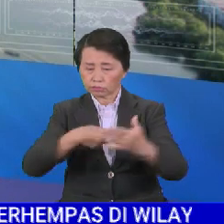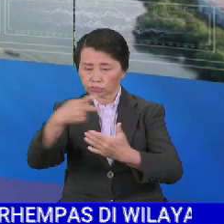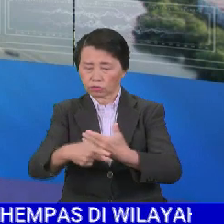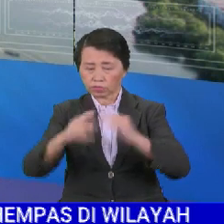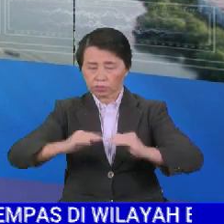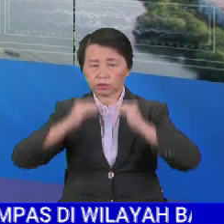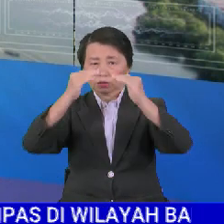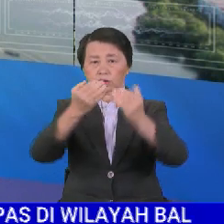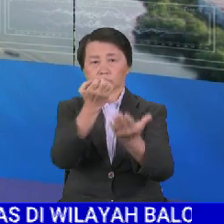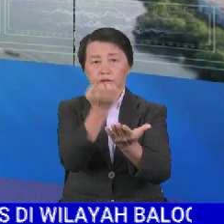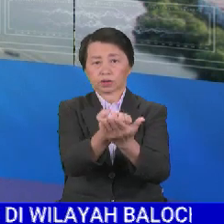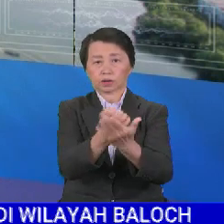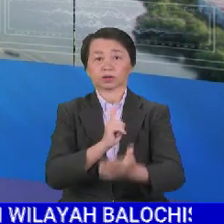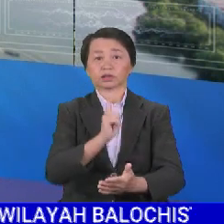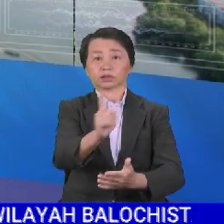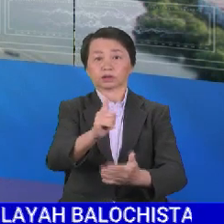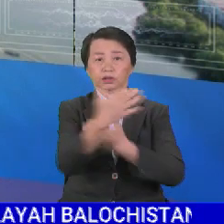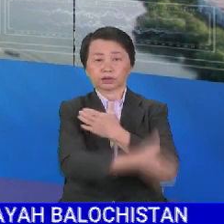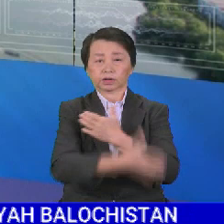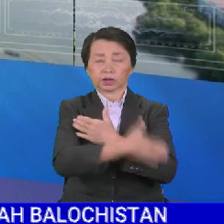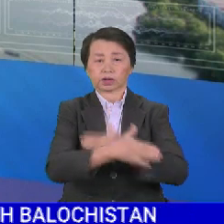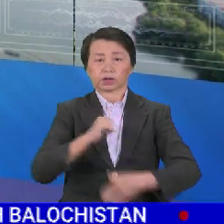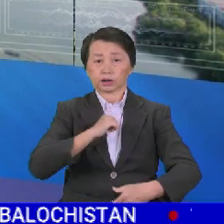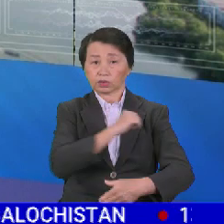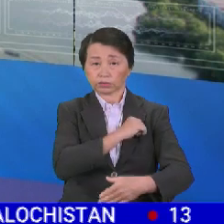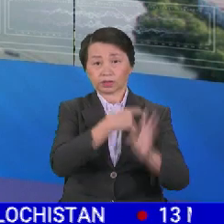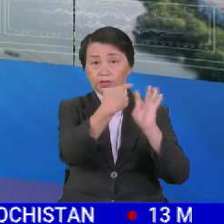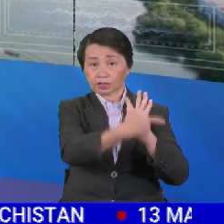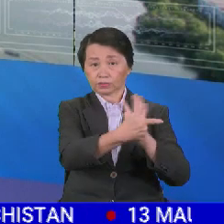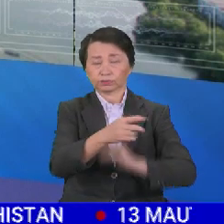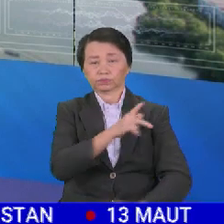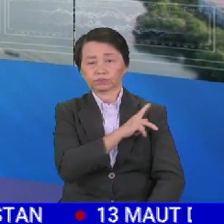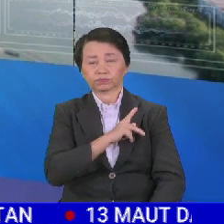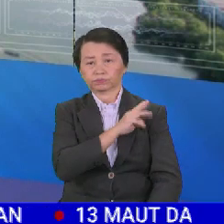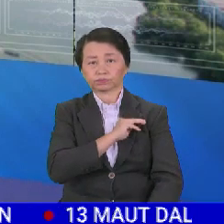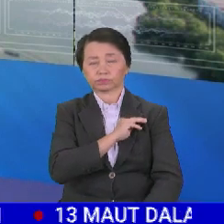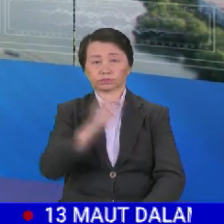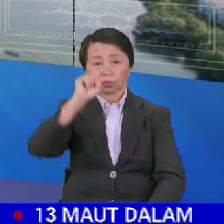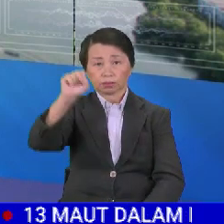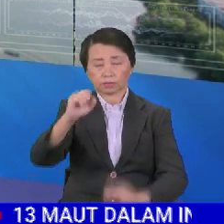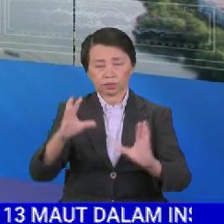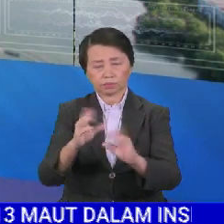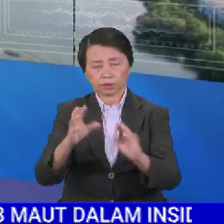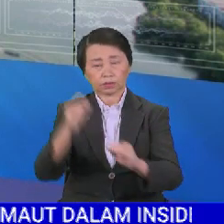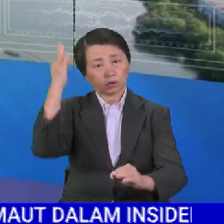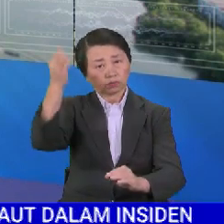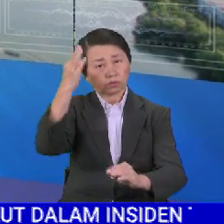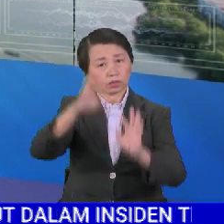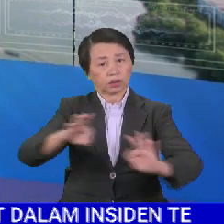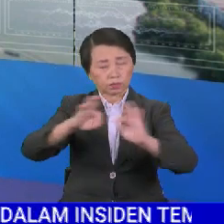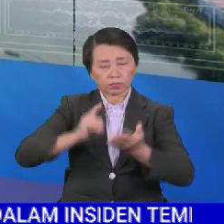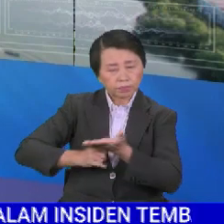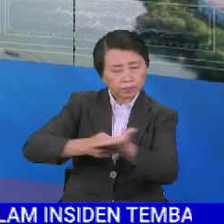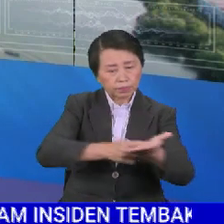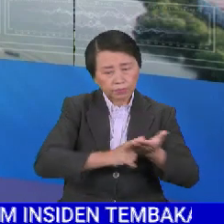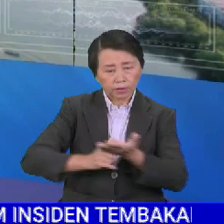meningkatkan taraf ekonomi umat Islam negara anggotanya. Ketua Menteri Datuk Seri Panglima Haji Jinor berkata pertemuan itu forum penting untuk membincangkan